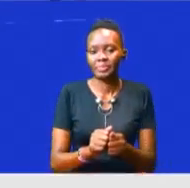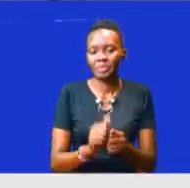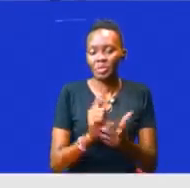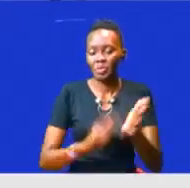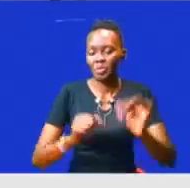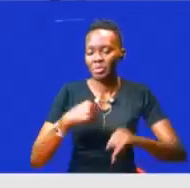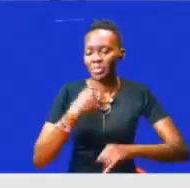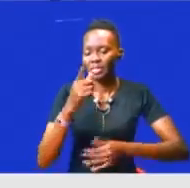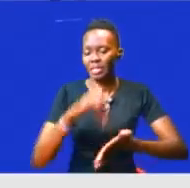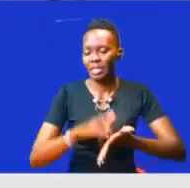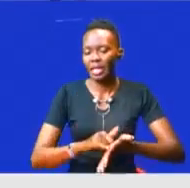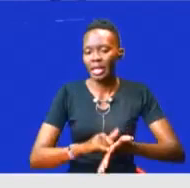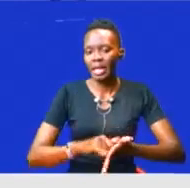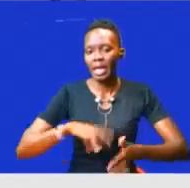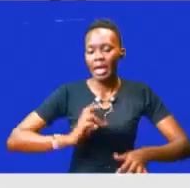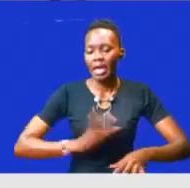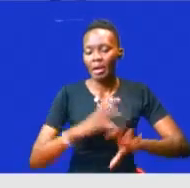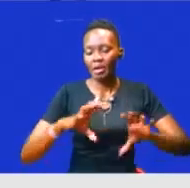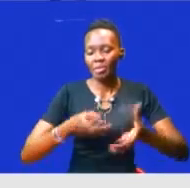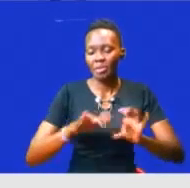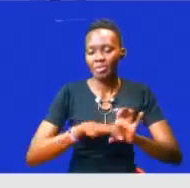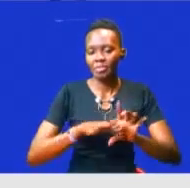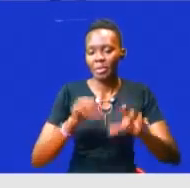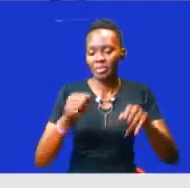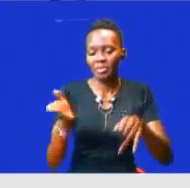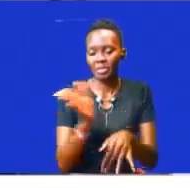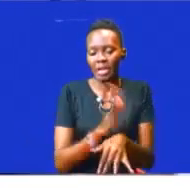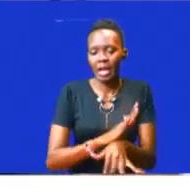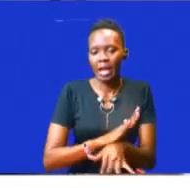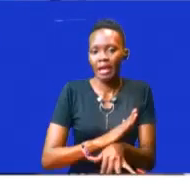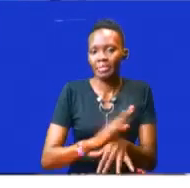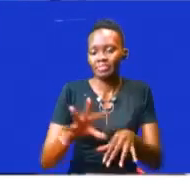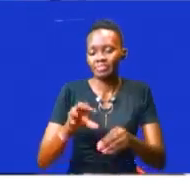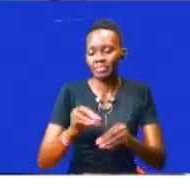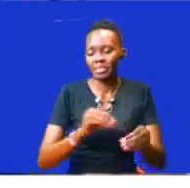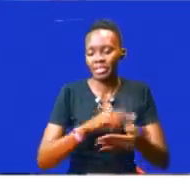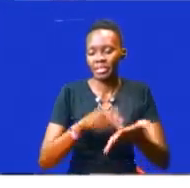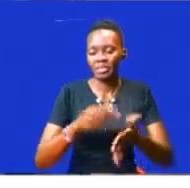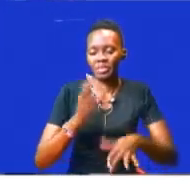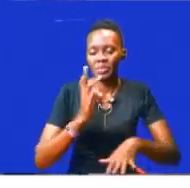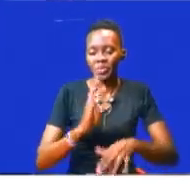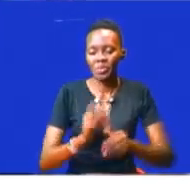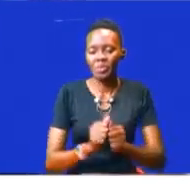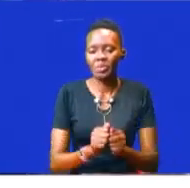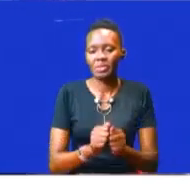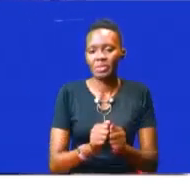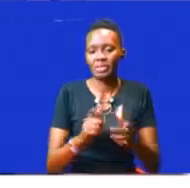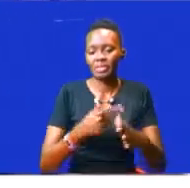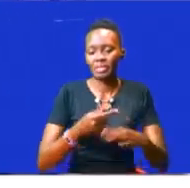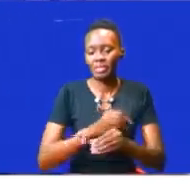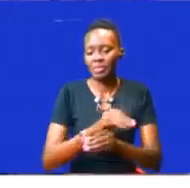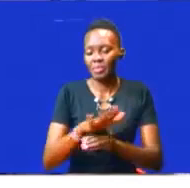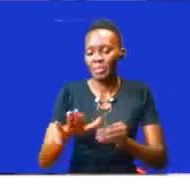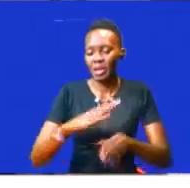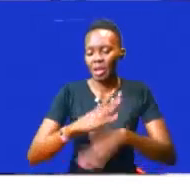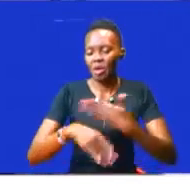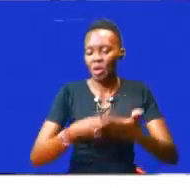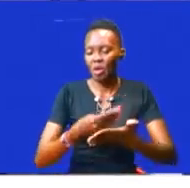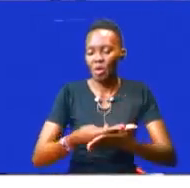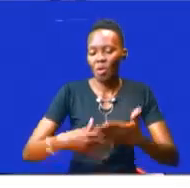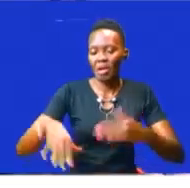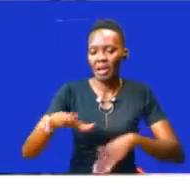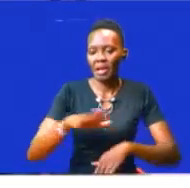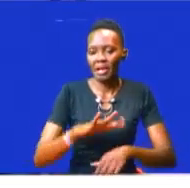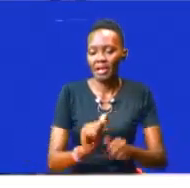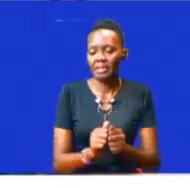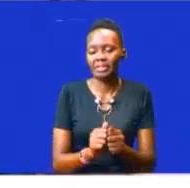dawachi dawacho ni jogweng'wa kae mondo bi mondo mpi mar wetuni mondo pigni omedore olandre kamoro amora nikech nyaka tung' Katito kuchucho